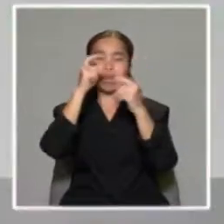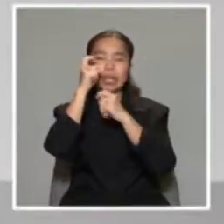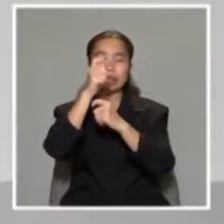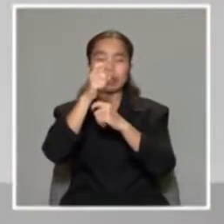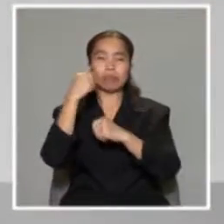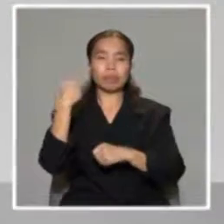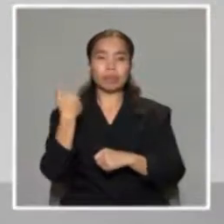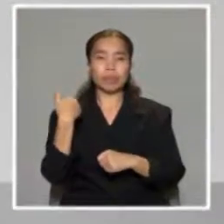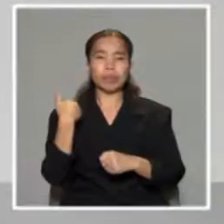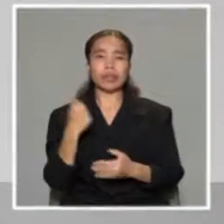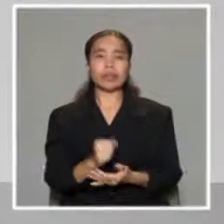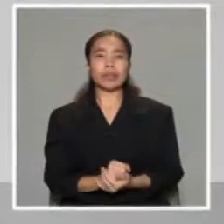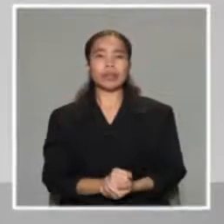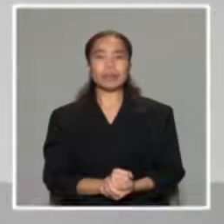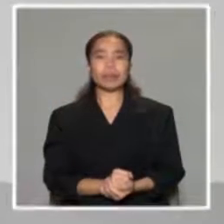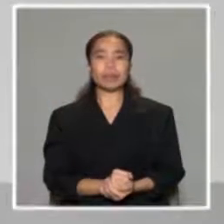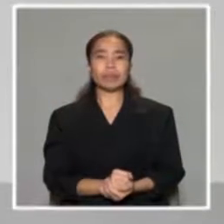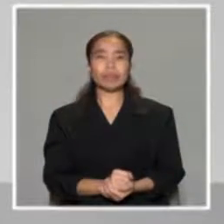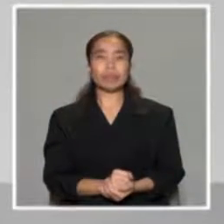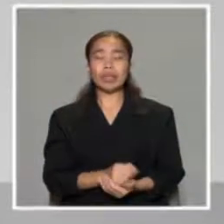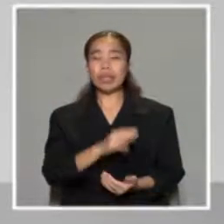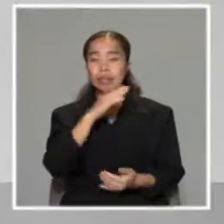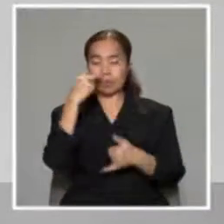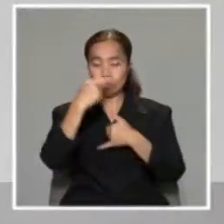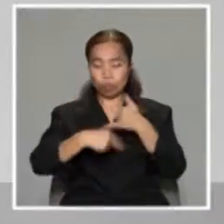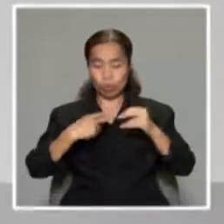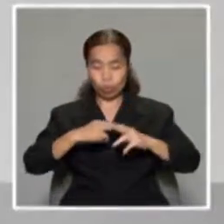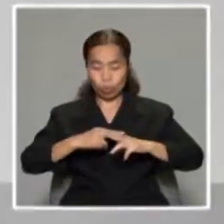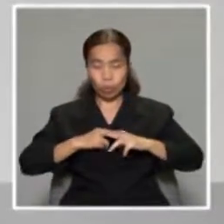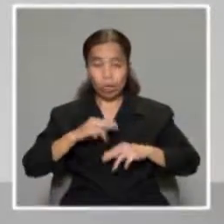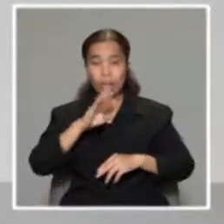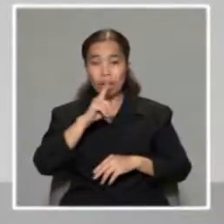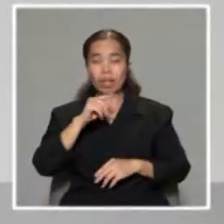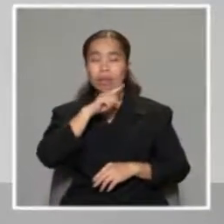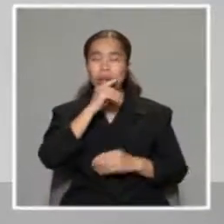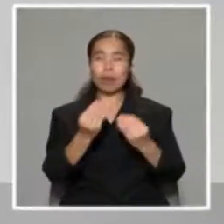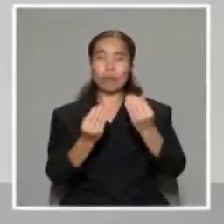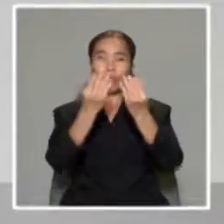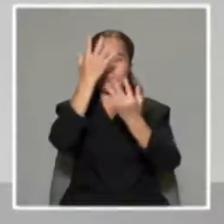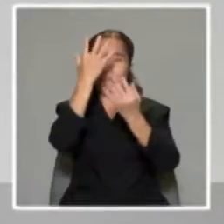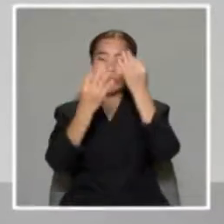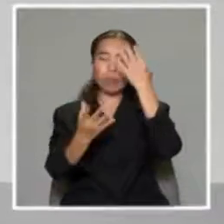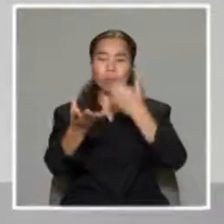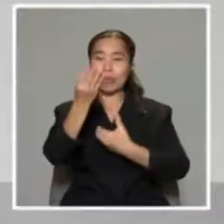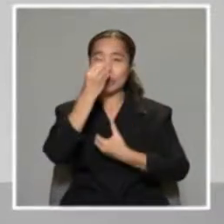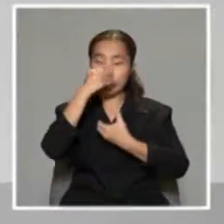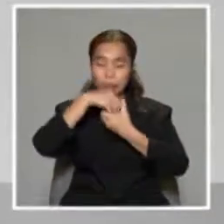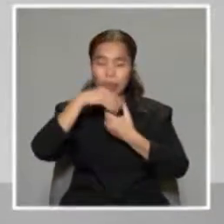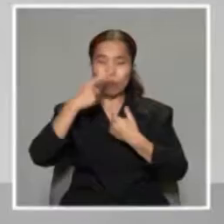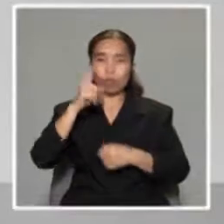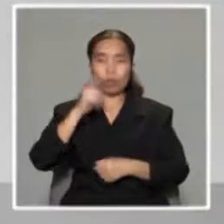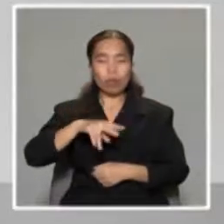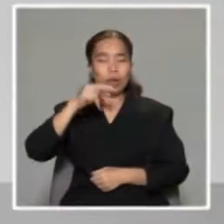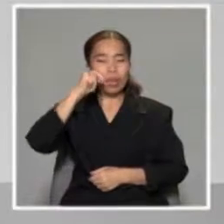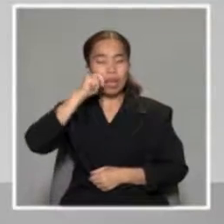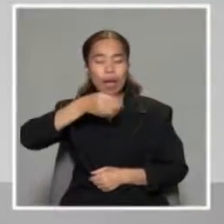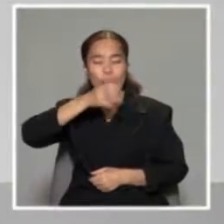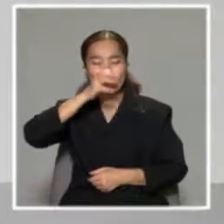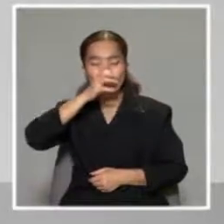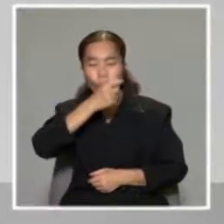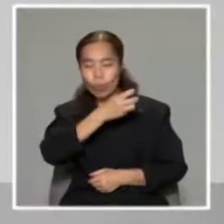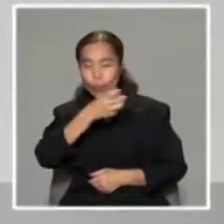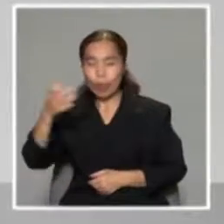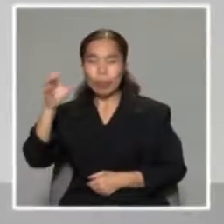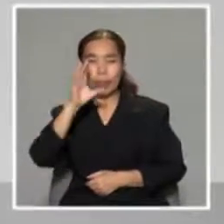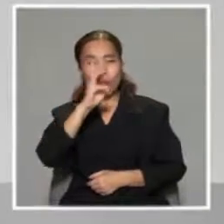นะครับ การดูแลตัวเองจากโรคที่มากับหมอกควันคือดื่มน้ำเปล่า 6-8 แก้วหลีกเลี่ยง